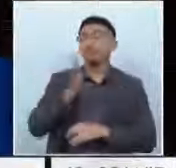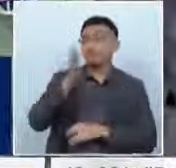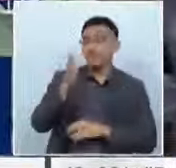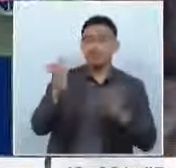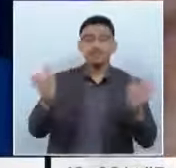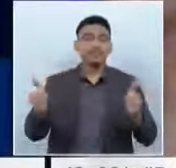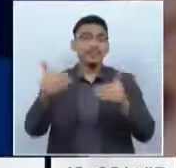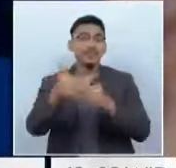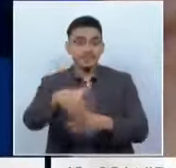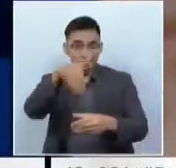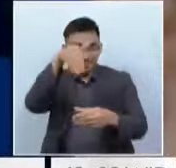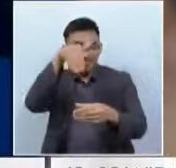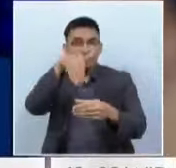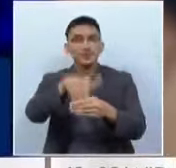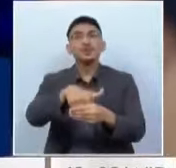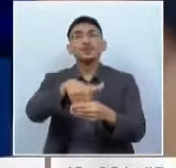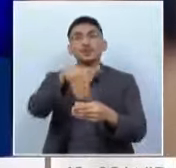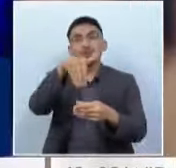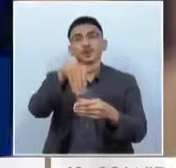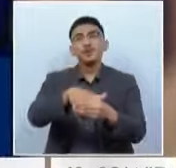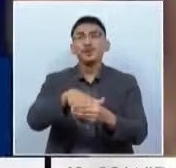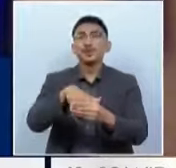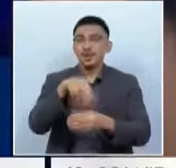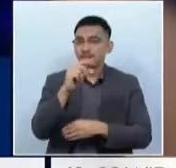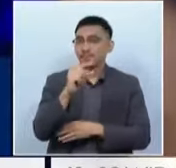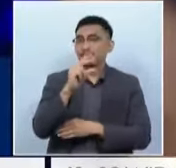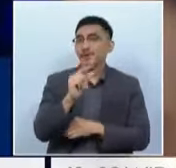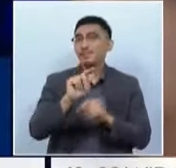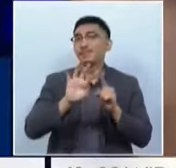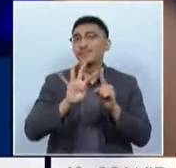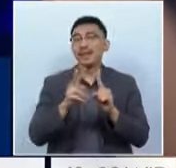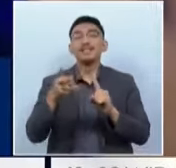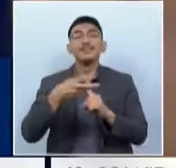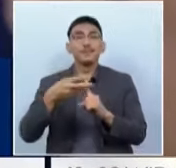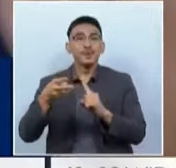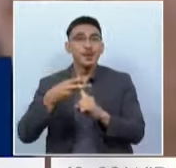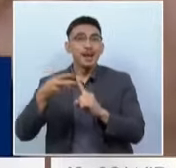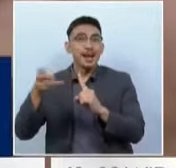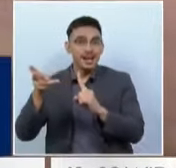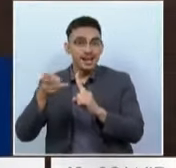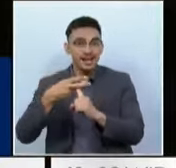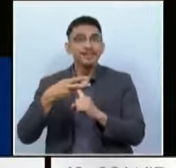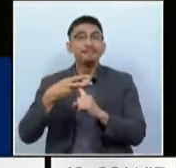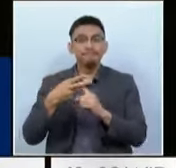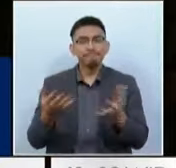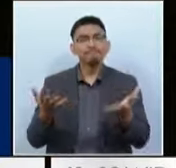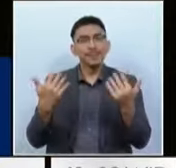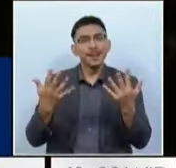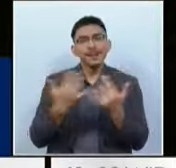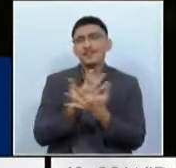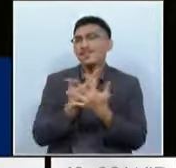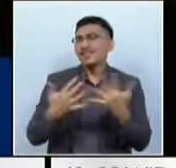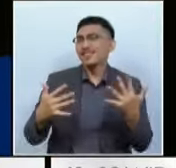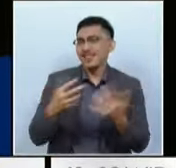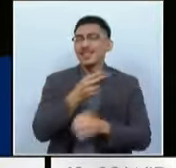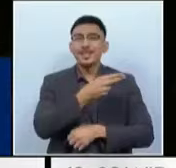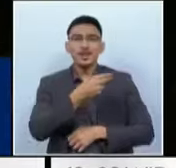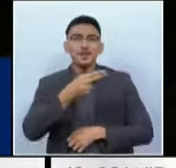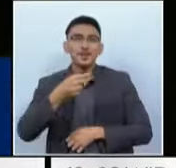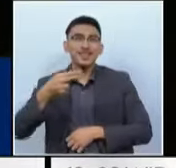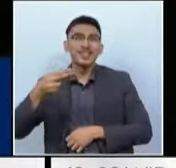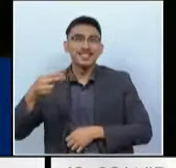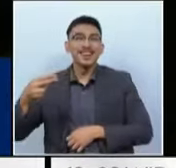menuju bilik suara labu 14 Februari Ayo rakyat